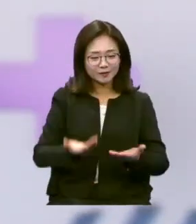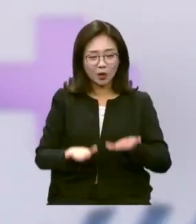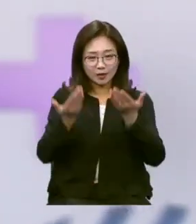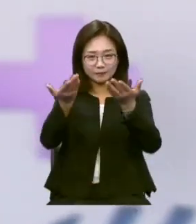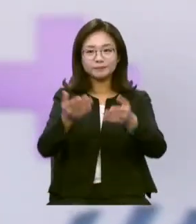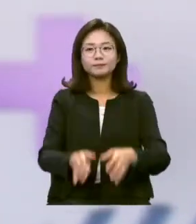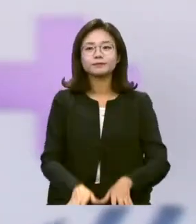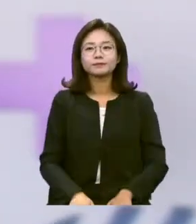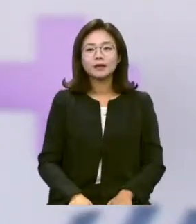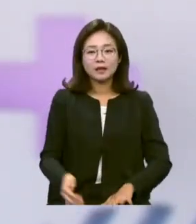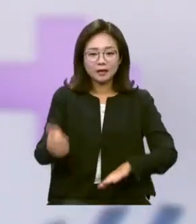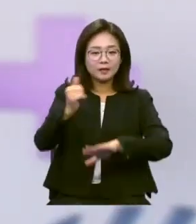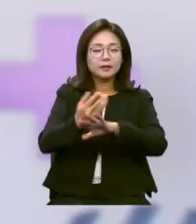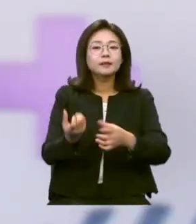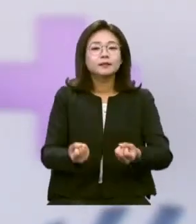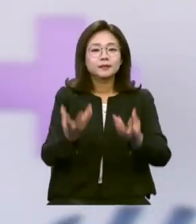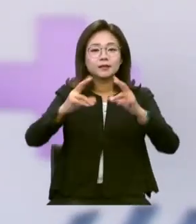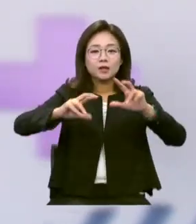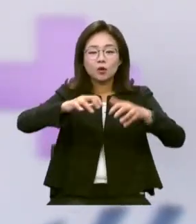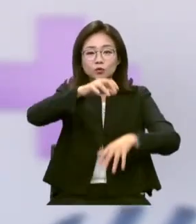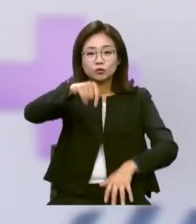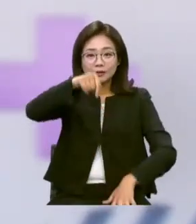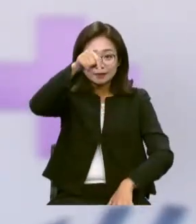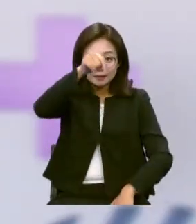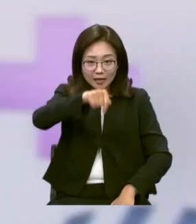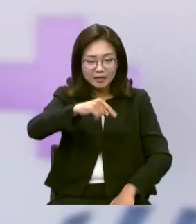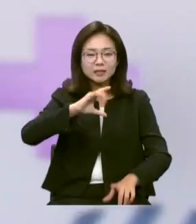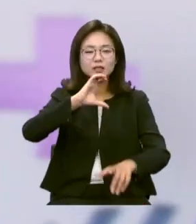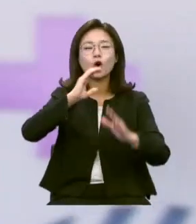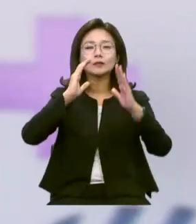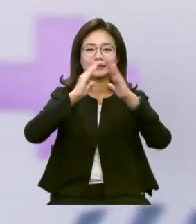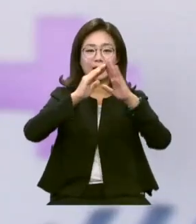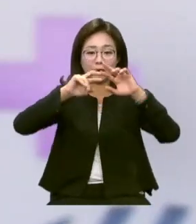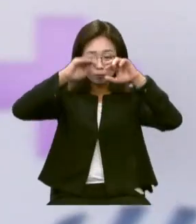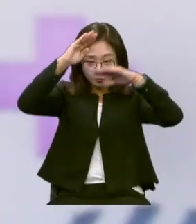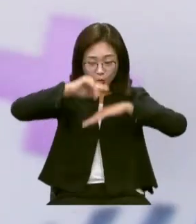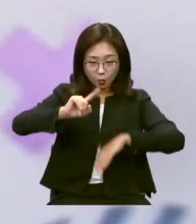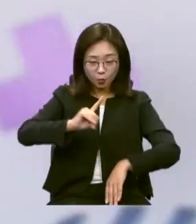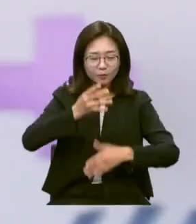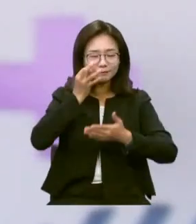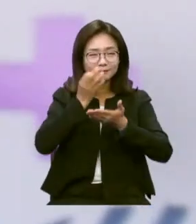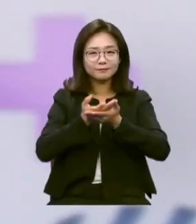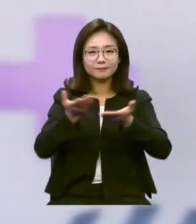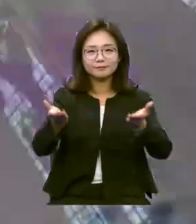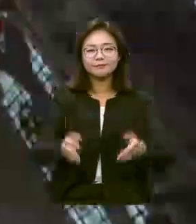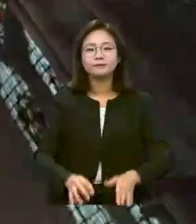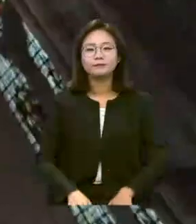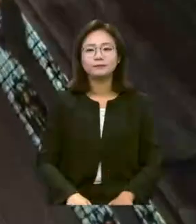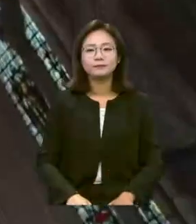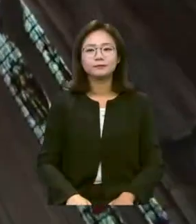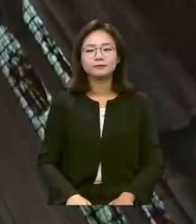있는데요. 대관식이 열릴 영국의 성지죠. 웨스트민스터 사원의 내부도 한번 구경해보시죠.